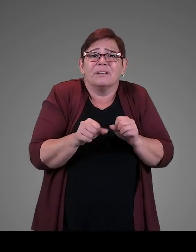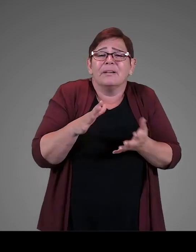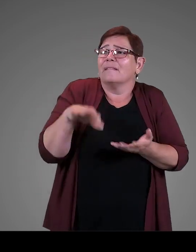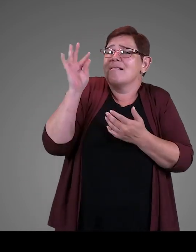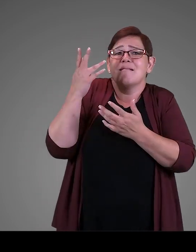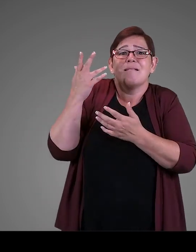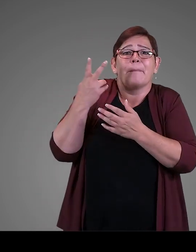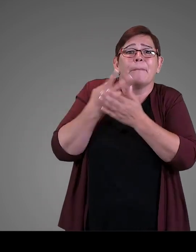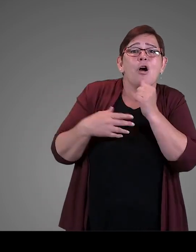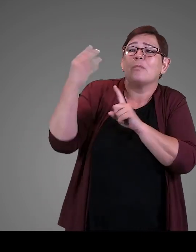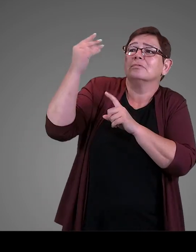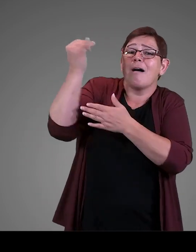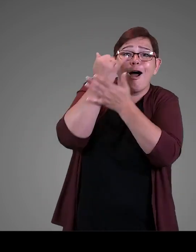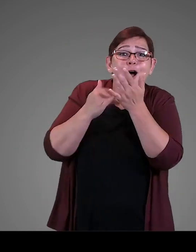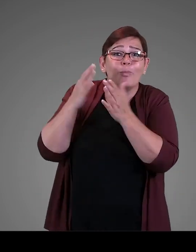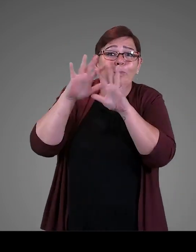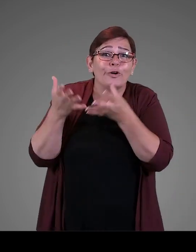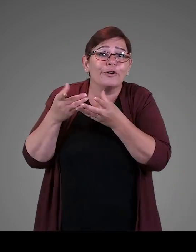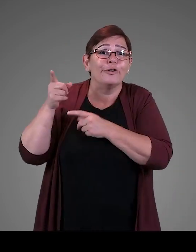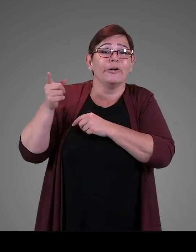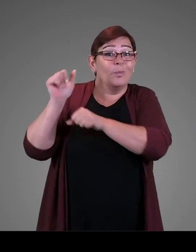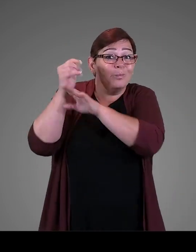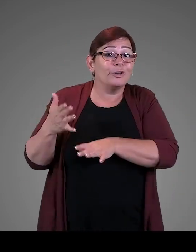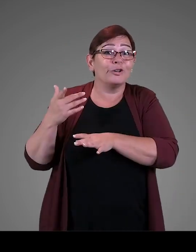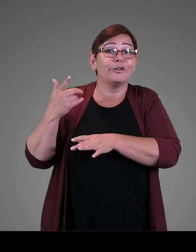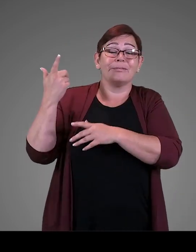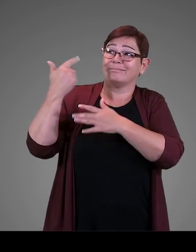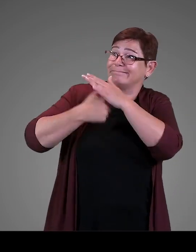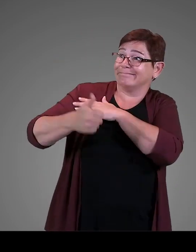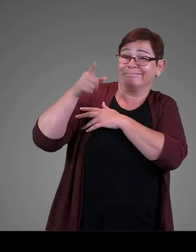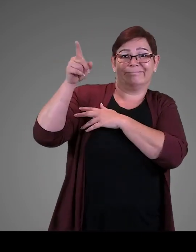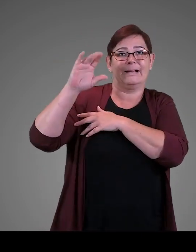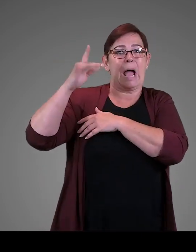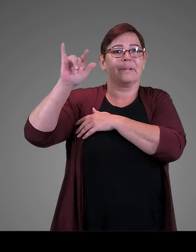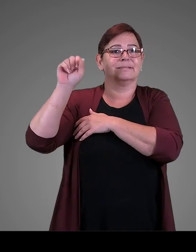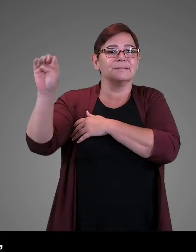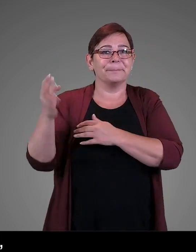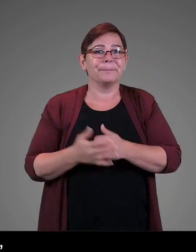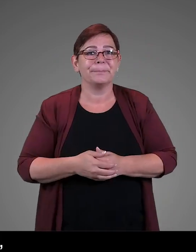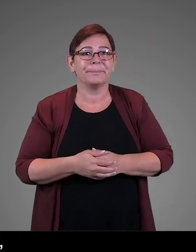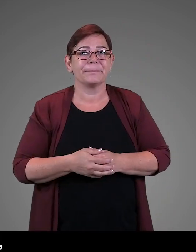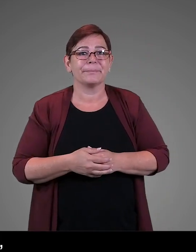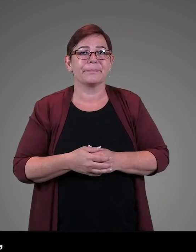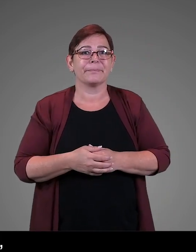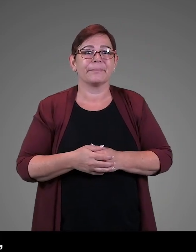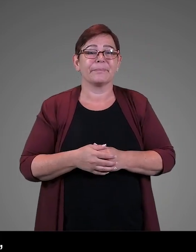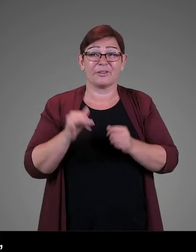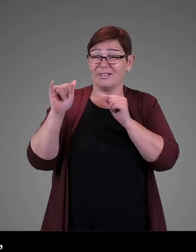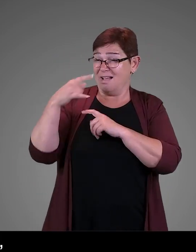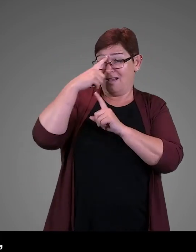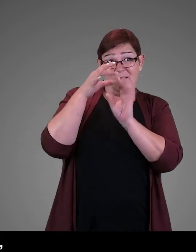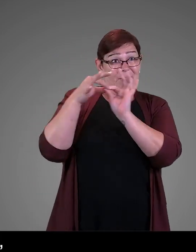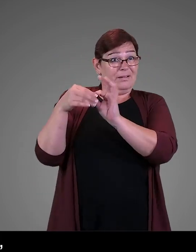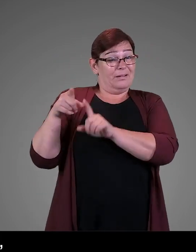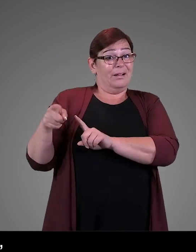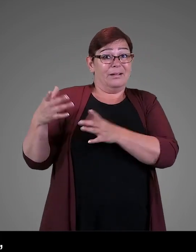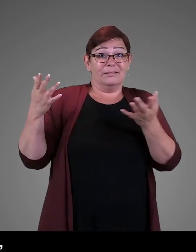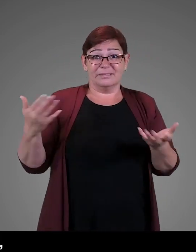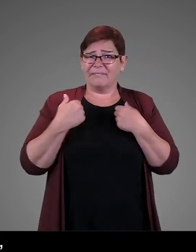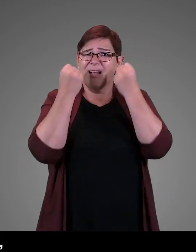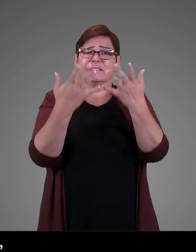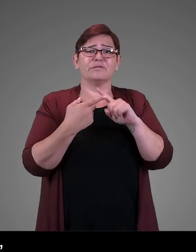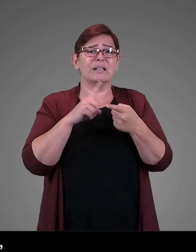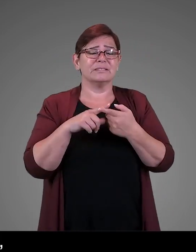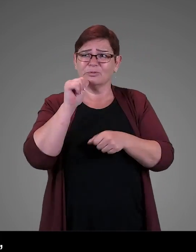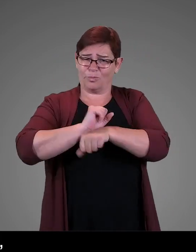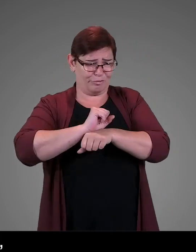ça, j'ai plein d'amis, puis mon chum ne travaille pas dans le milieu de l'art de tout. Et quand il m'en parle des